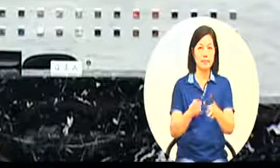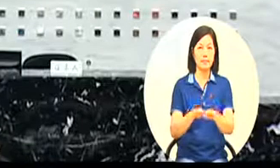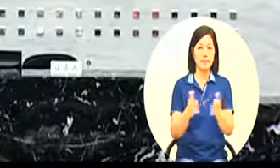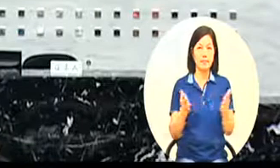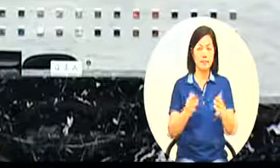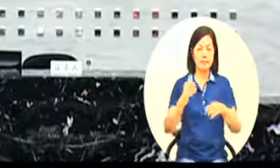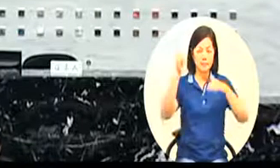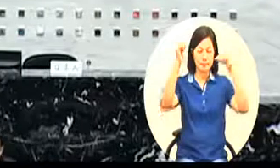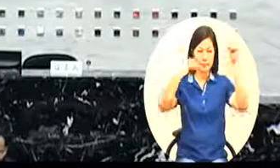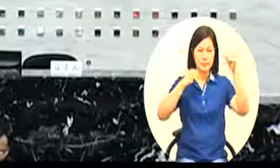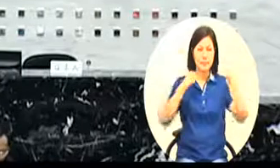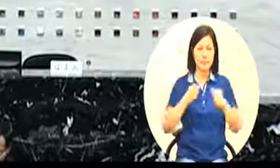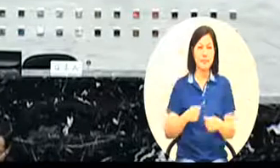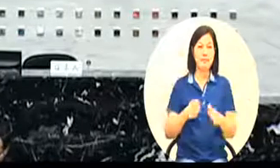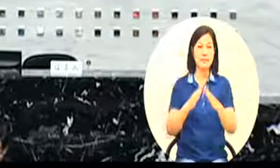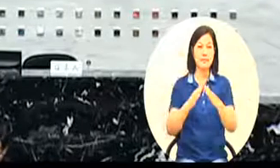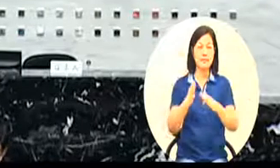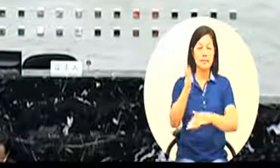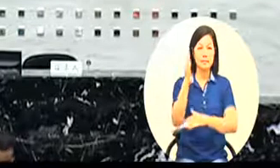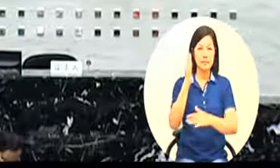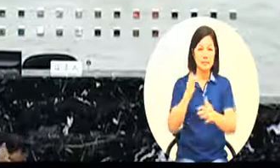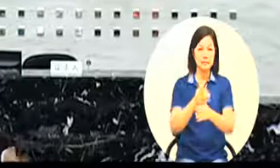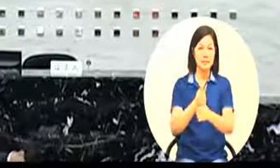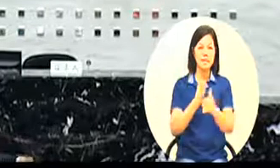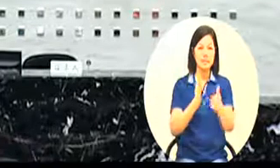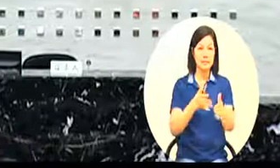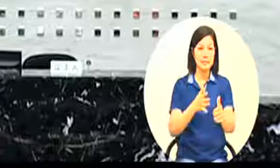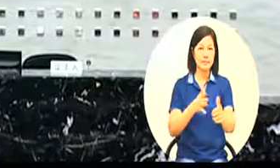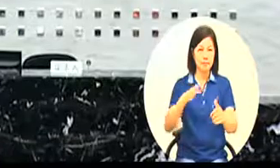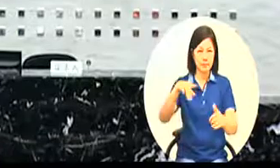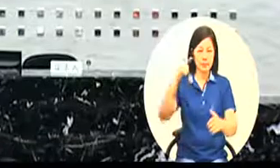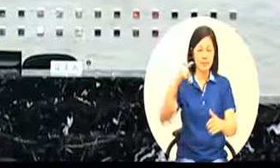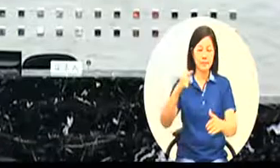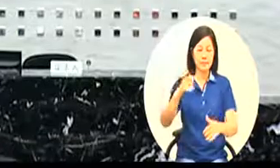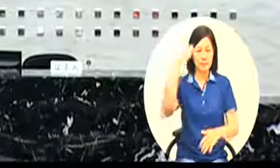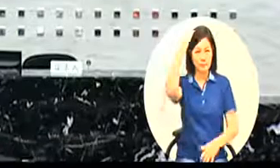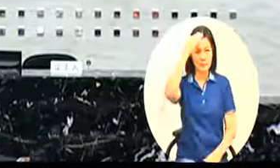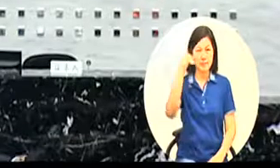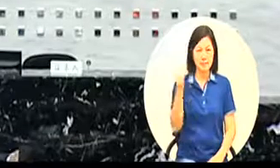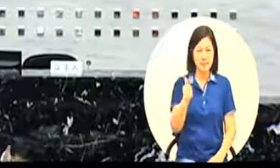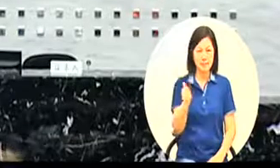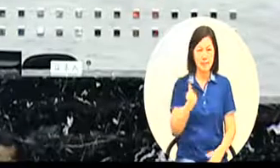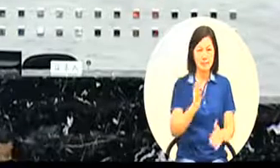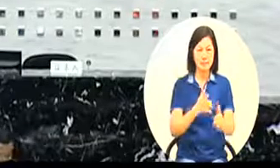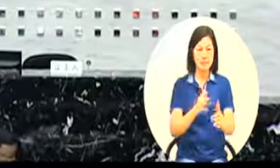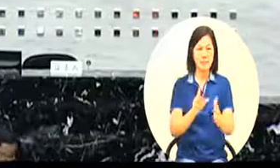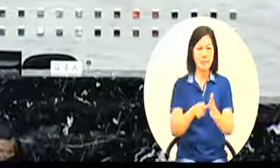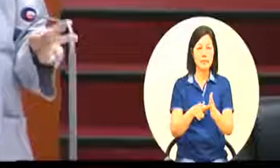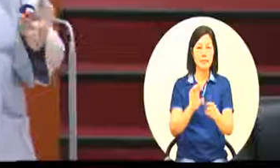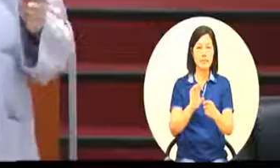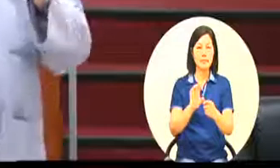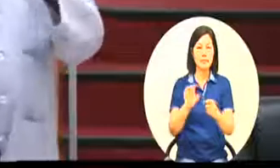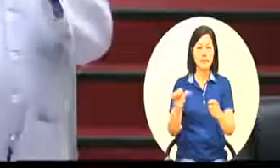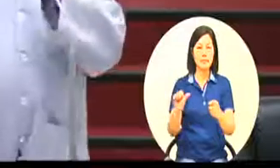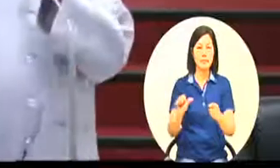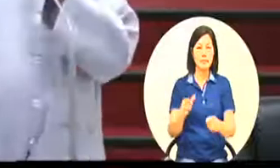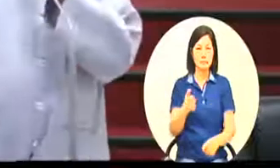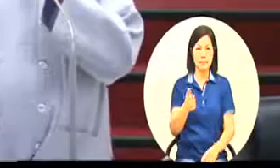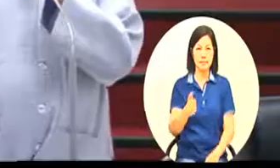上午继续市政总执行，第一位由我们郑信柱议员执行，时间45分钟。好，谢谢